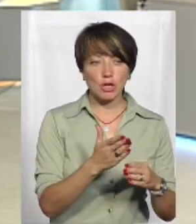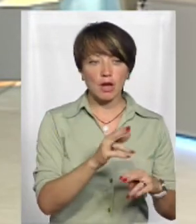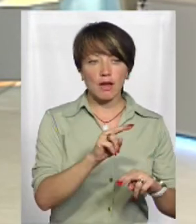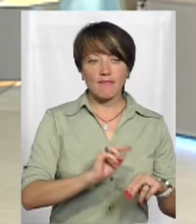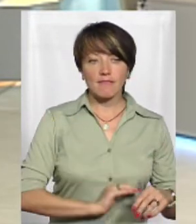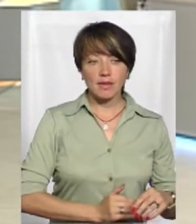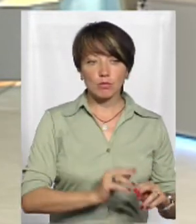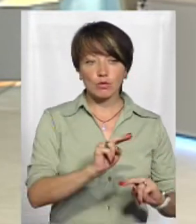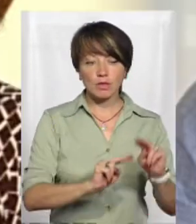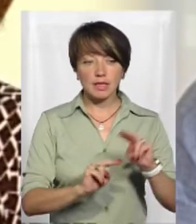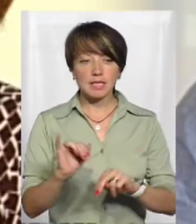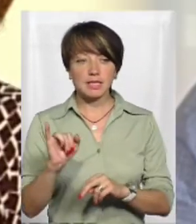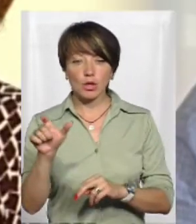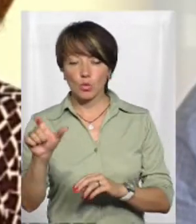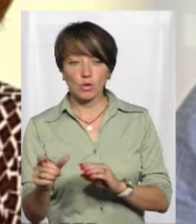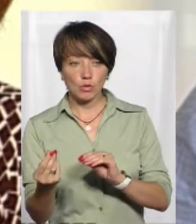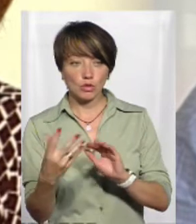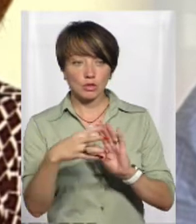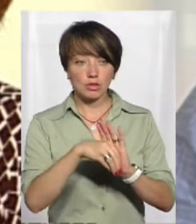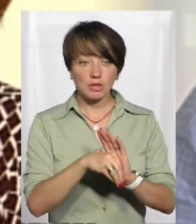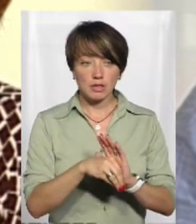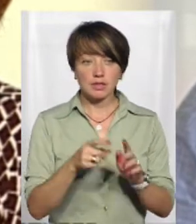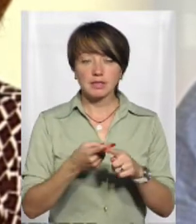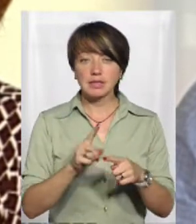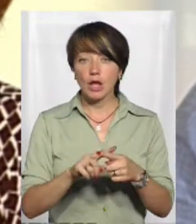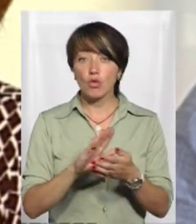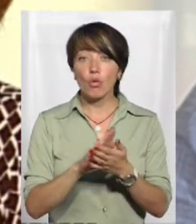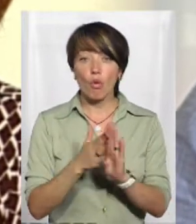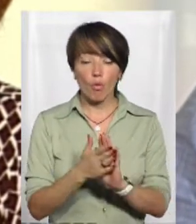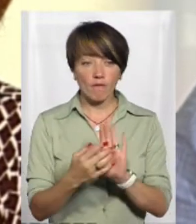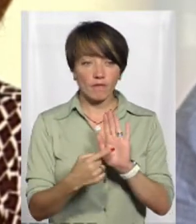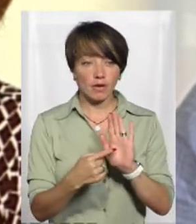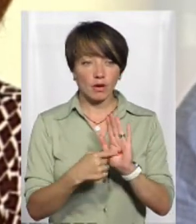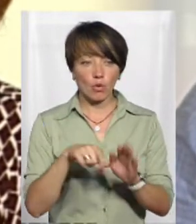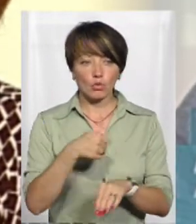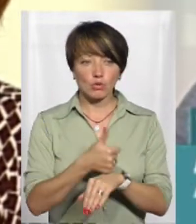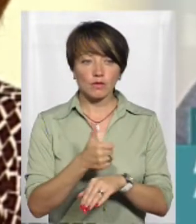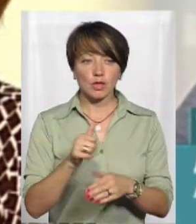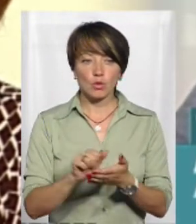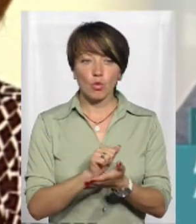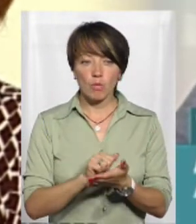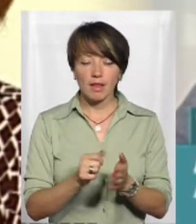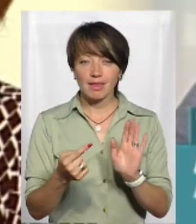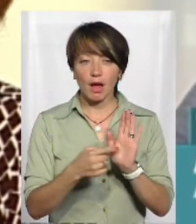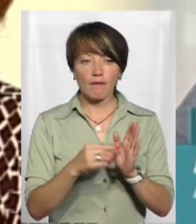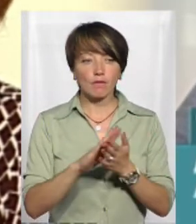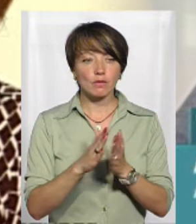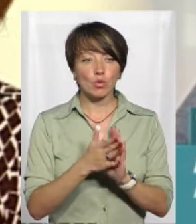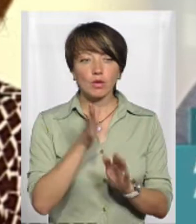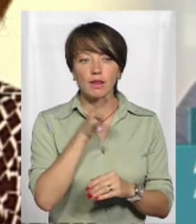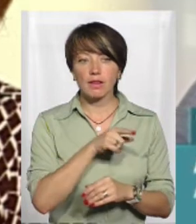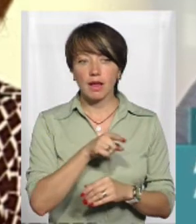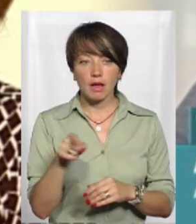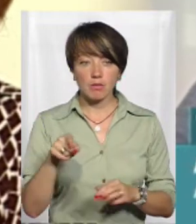вони регламентують основний документ, який регламентує це договір. Це основний документ? Звичайно. І в договорі визначається, який